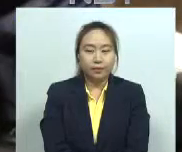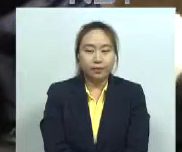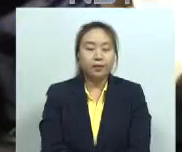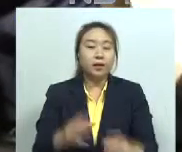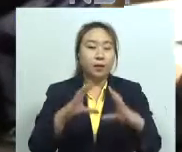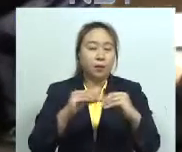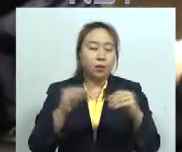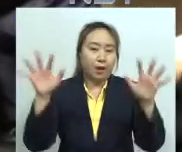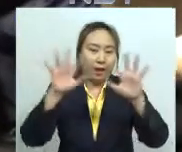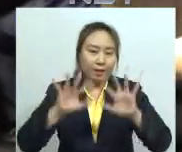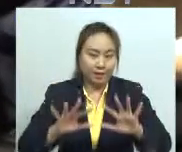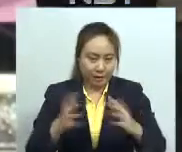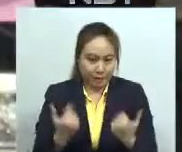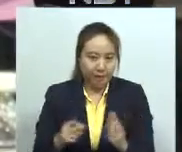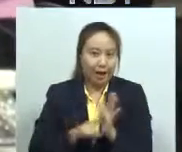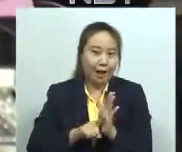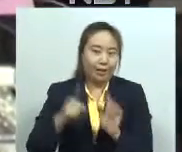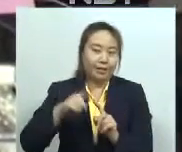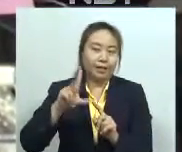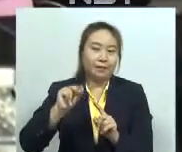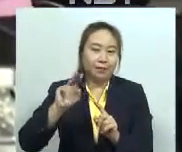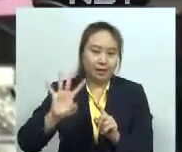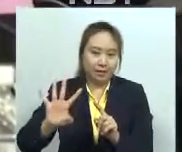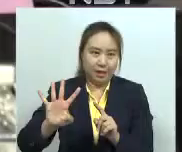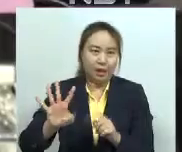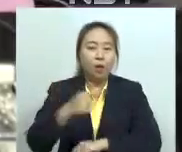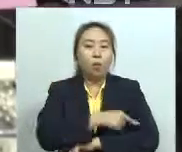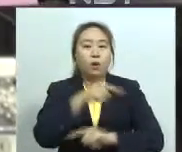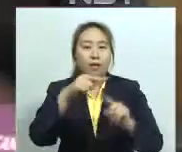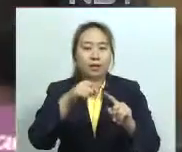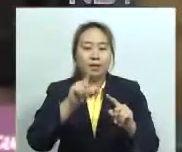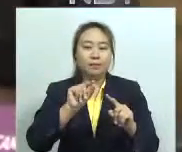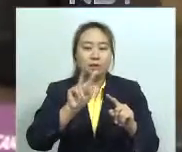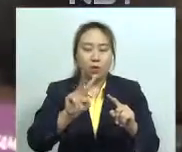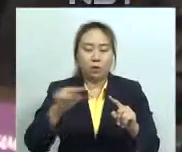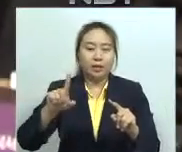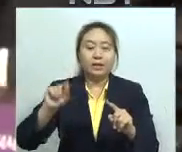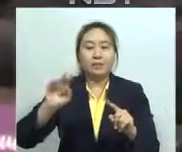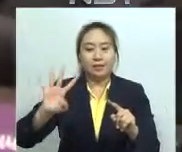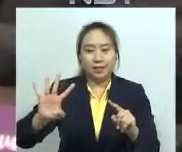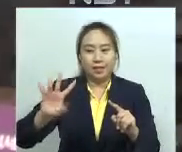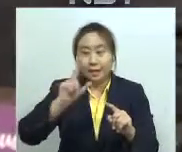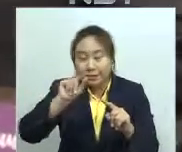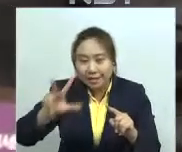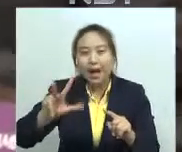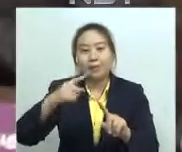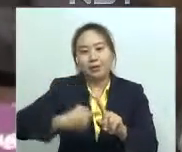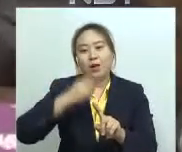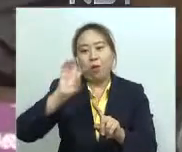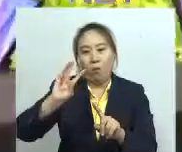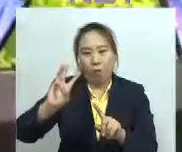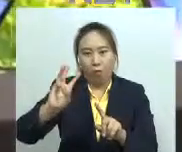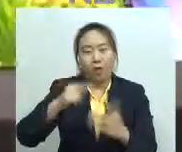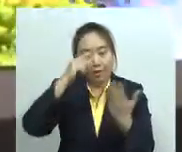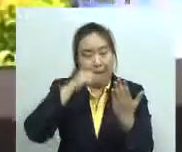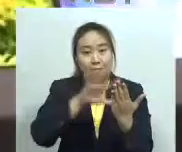การประชุมสุดยอดอาเซียนครั้งที่34ที่จะมีขึ้นระหว่างวันที่22ถึง23มิถุนายนนี้ประเทศไทยในฐ